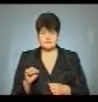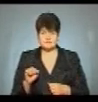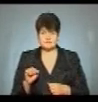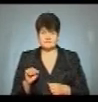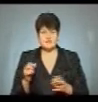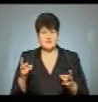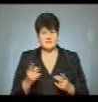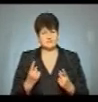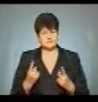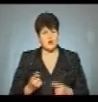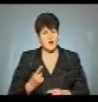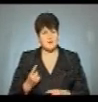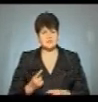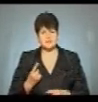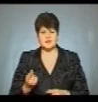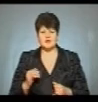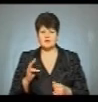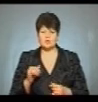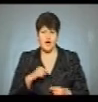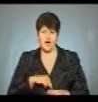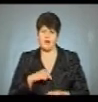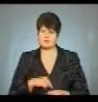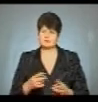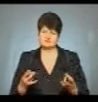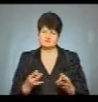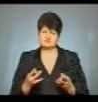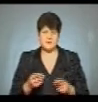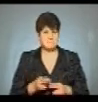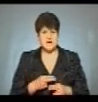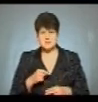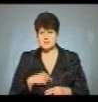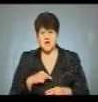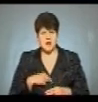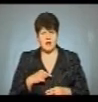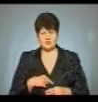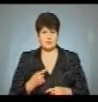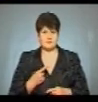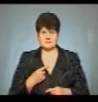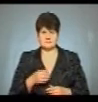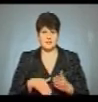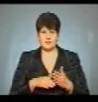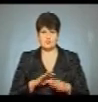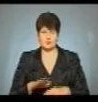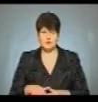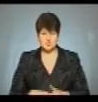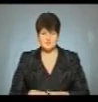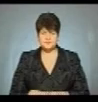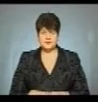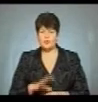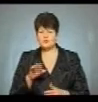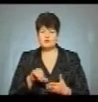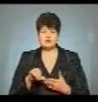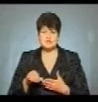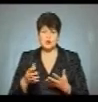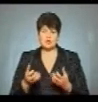Висока майстерність, звичайно, ну і характер. Без характеру майстерність не поможе. Усі учасники фестивалю чемпіонів